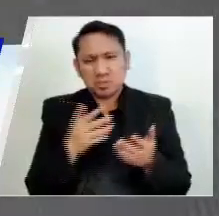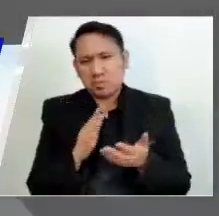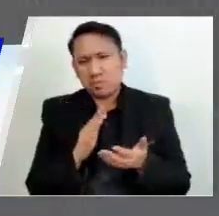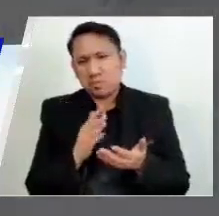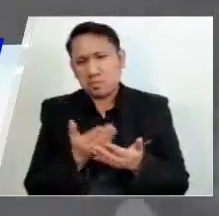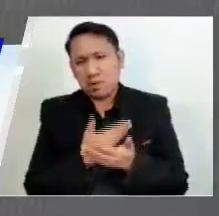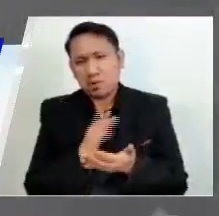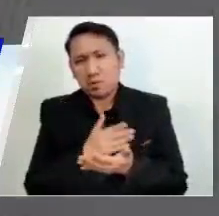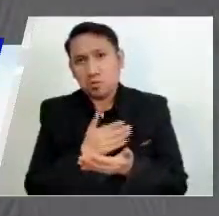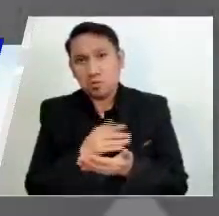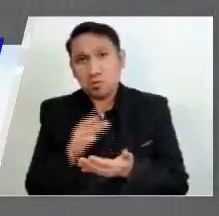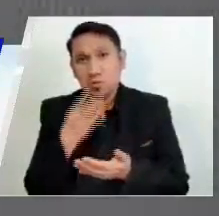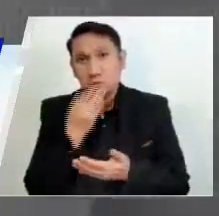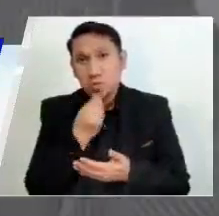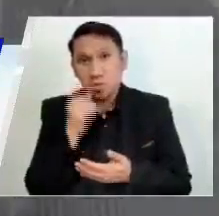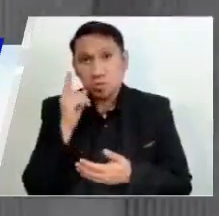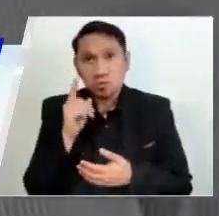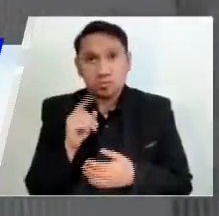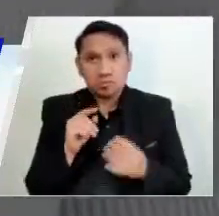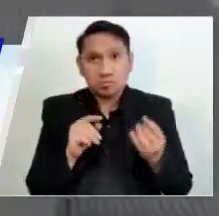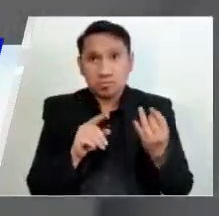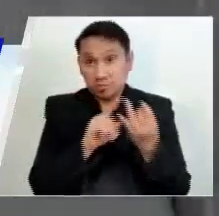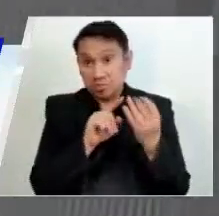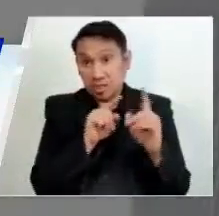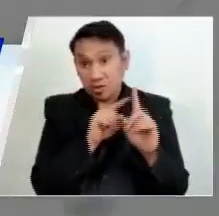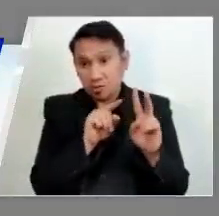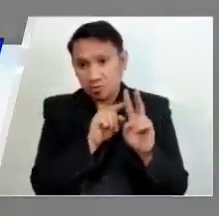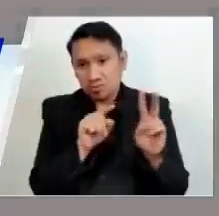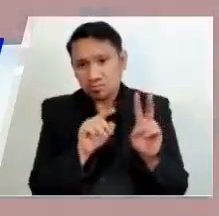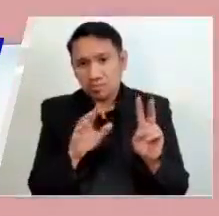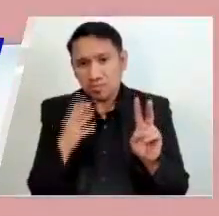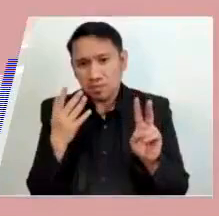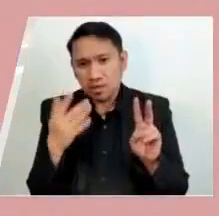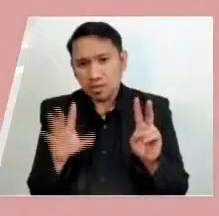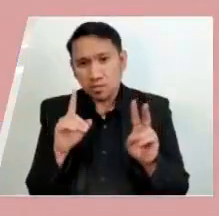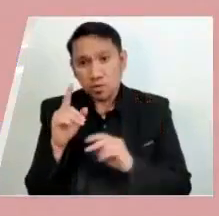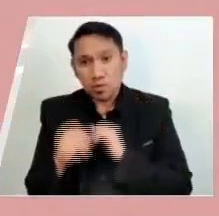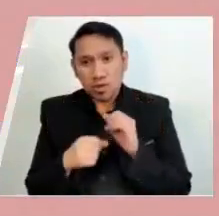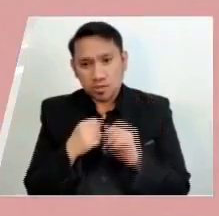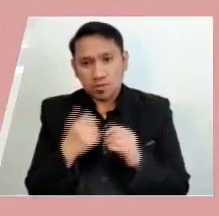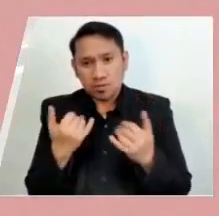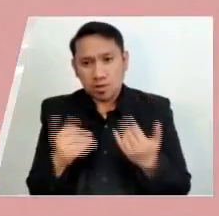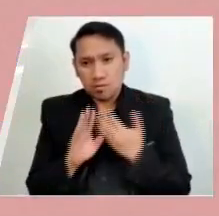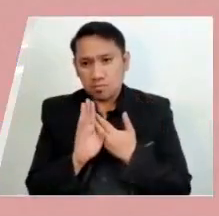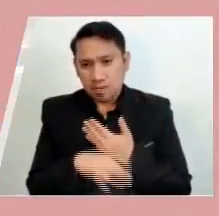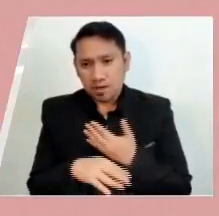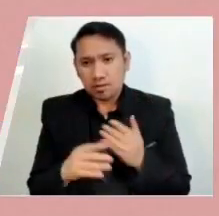ng tandem nina Yolin at Bora, makalipas ang isang dekada.